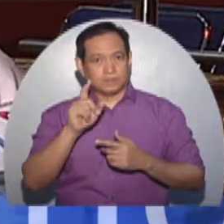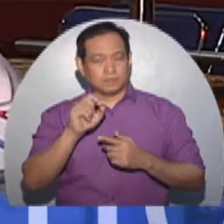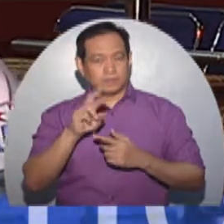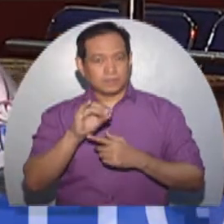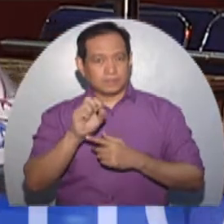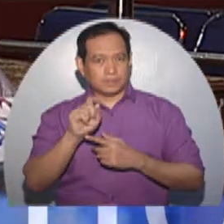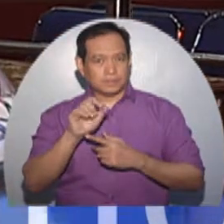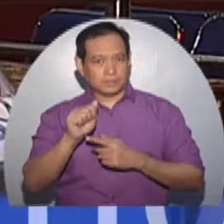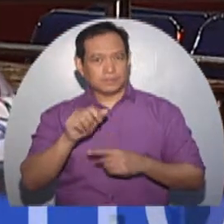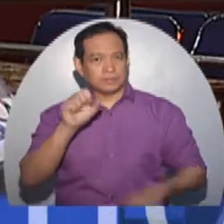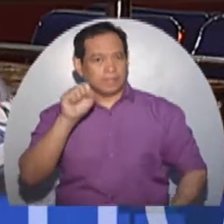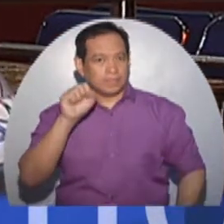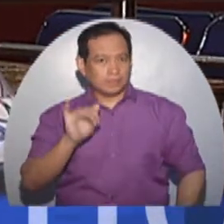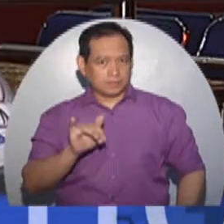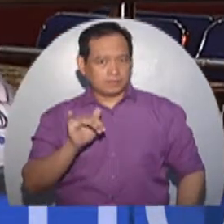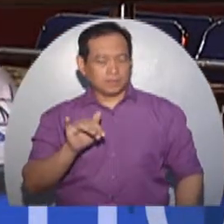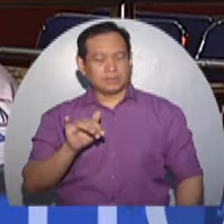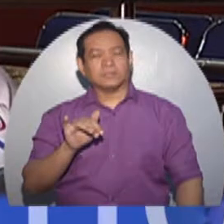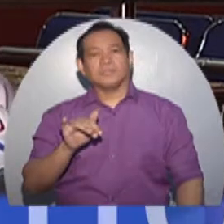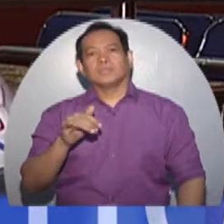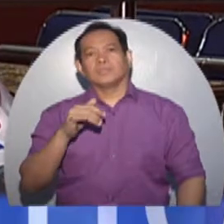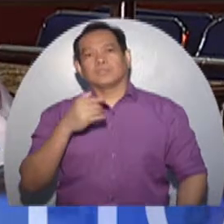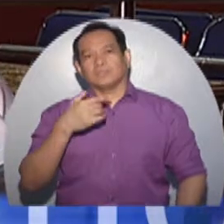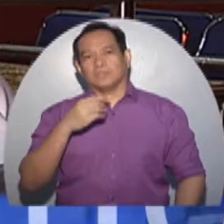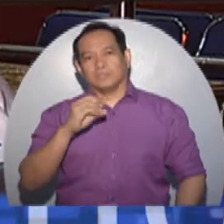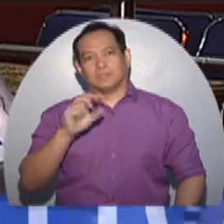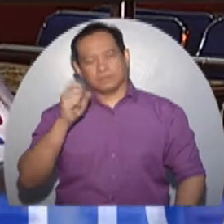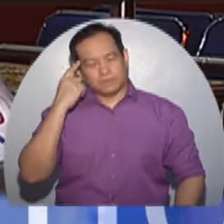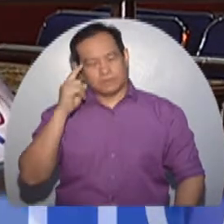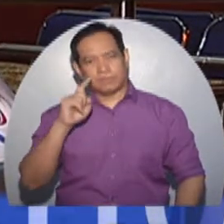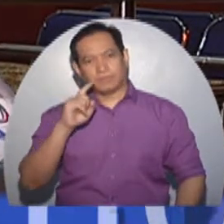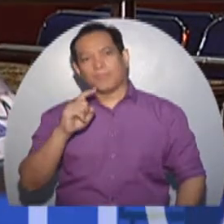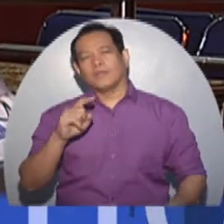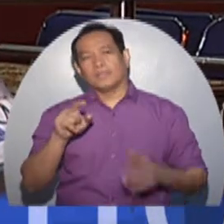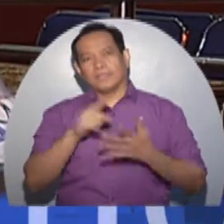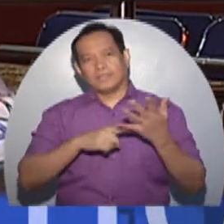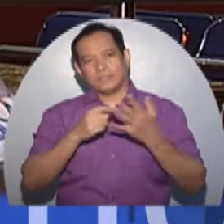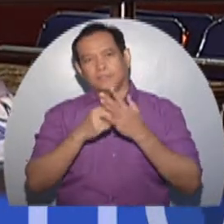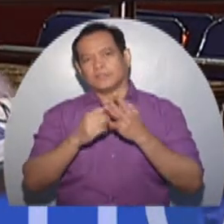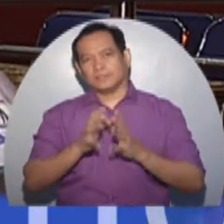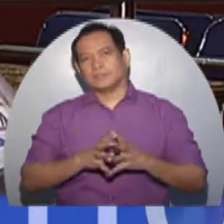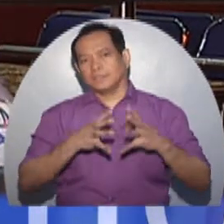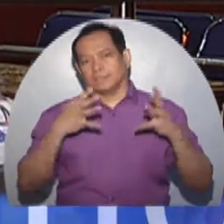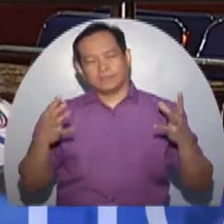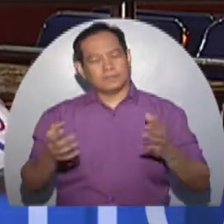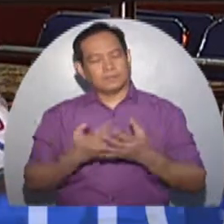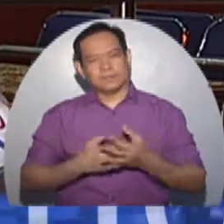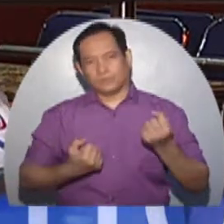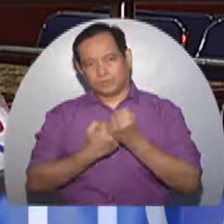Ma'am Teresita C. Coson, yes, for her invaluable support